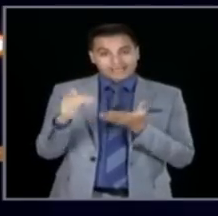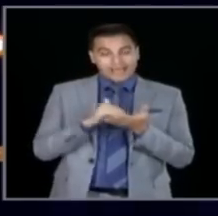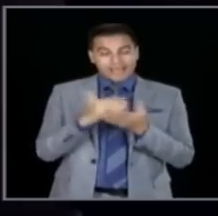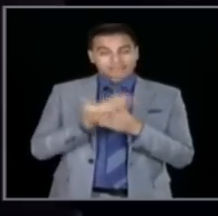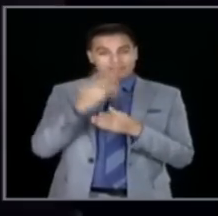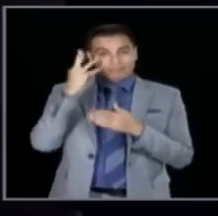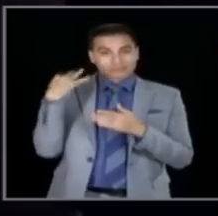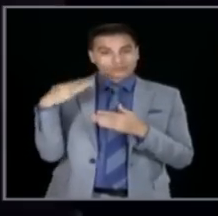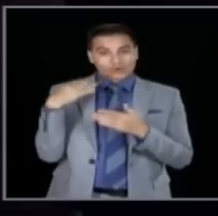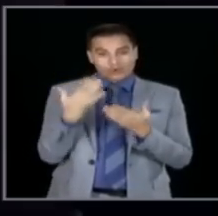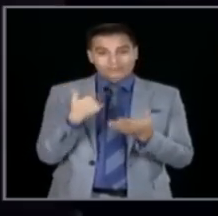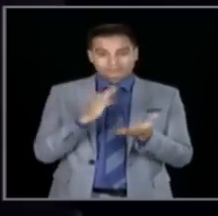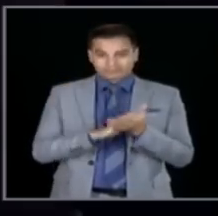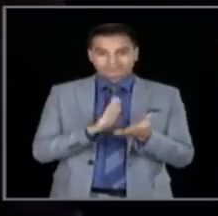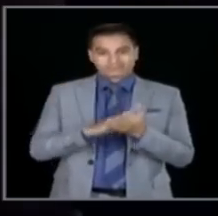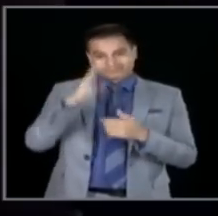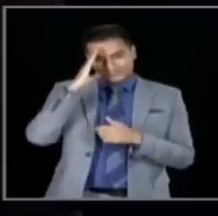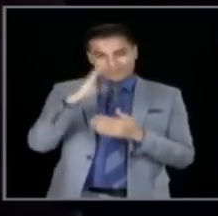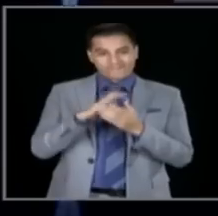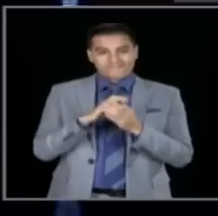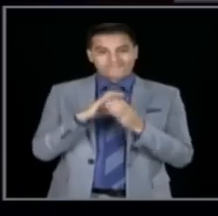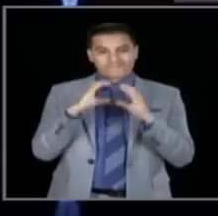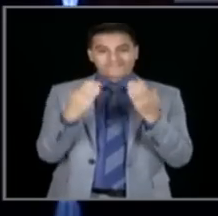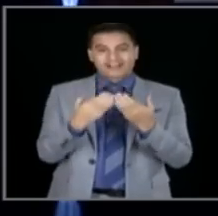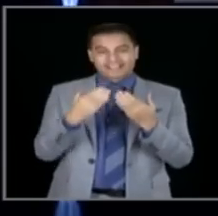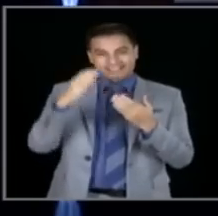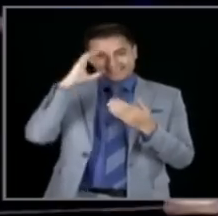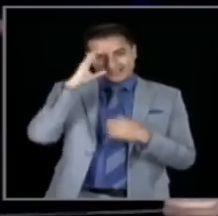يستمتع بالتجربه. لحي فريق الزمالك.